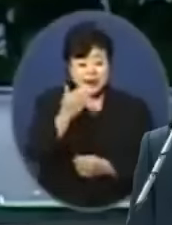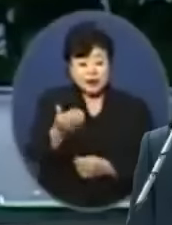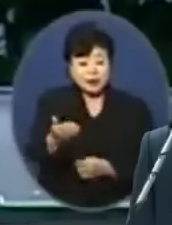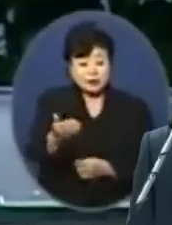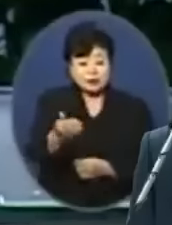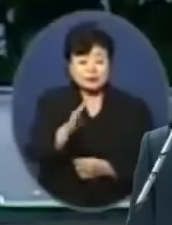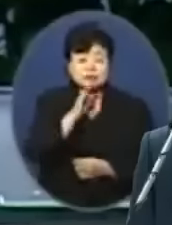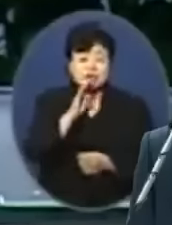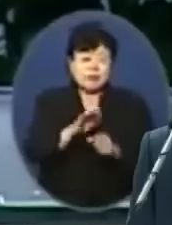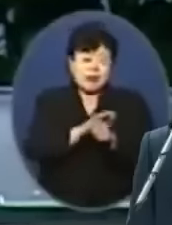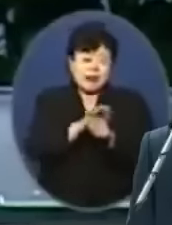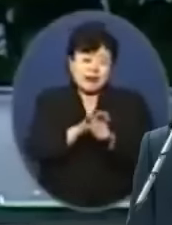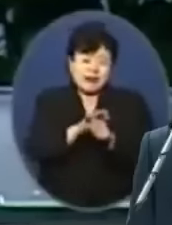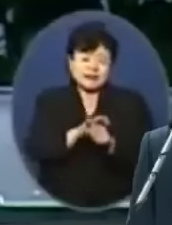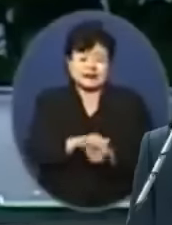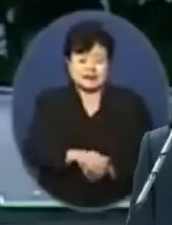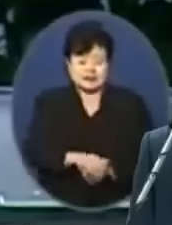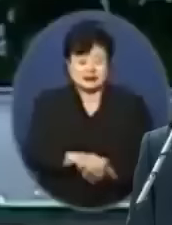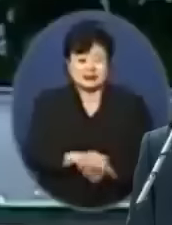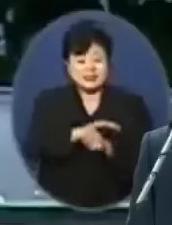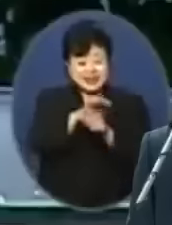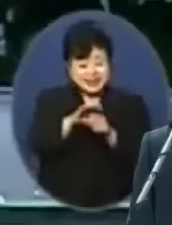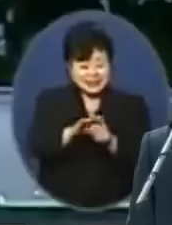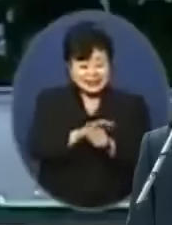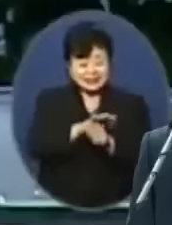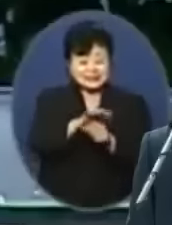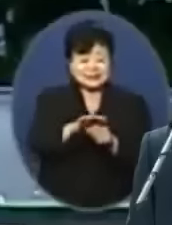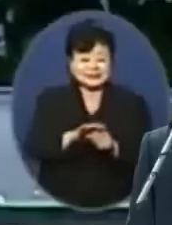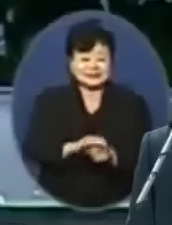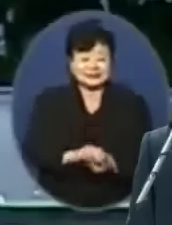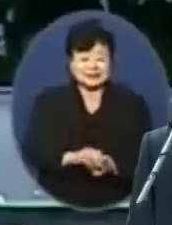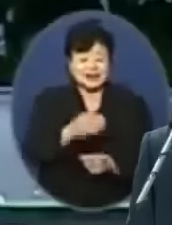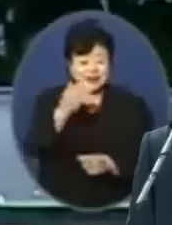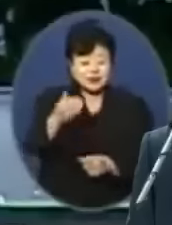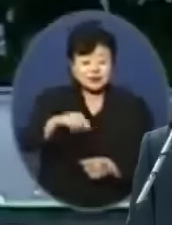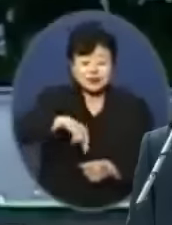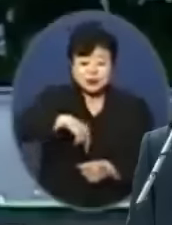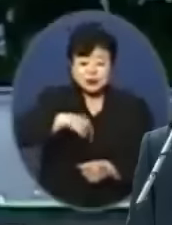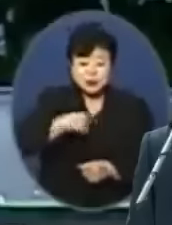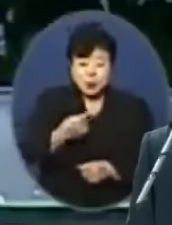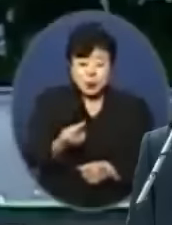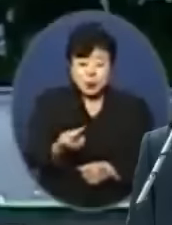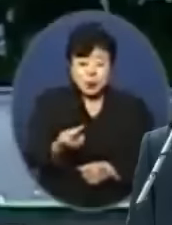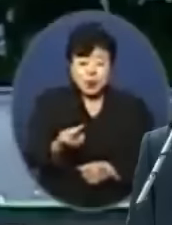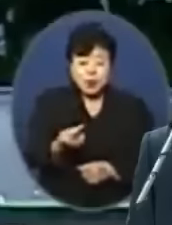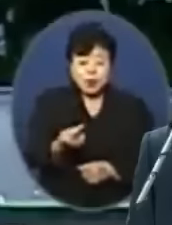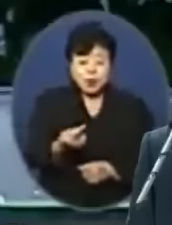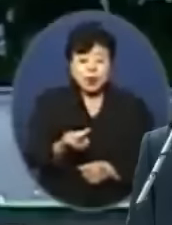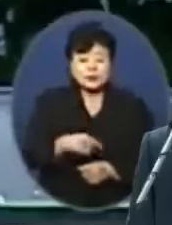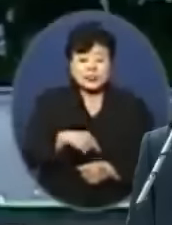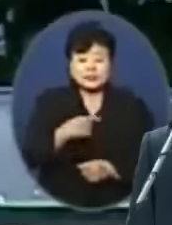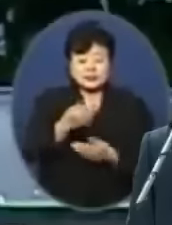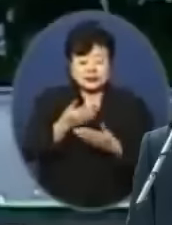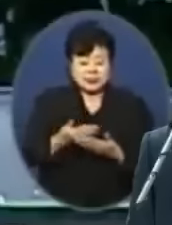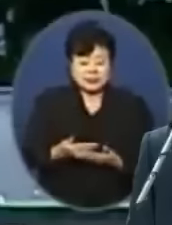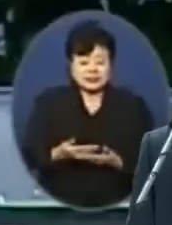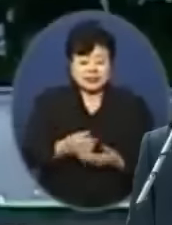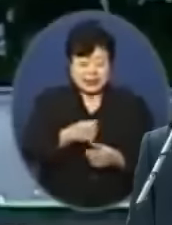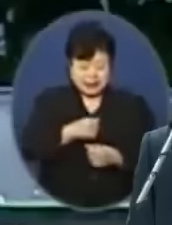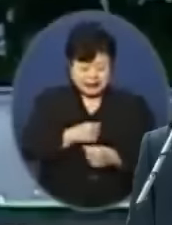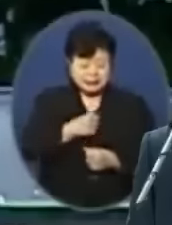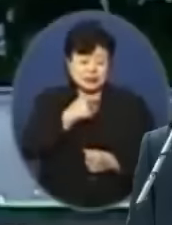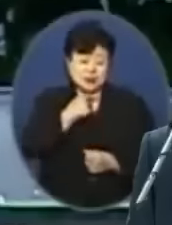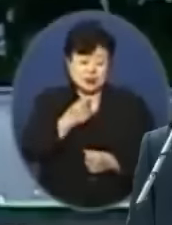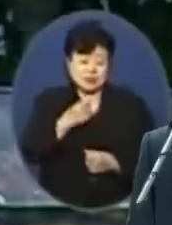여러분을 얼마나 사랑하시는지 그 사랑이 여러분 스스로가 여러분을 받아서 잘 지키기를 원하시는